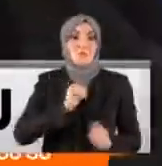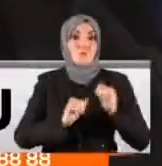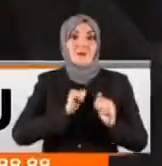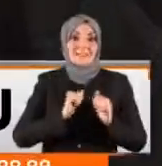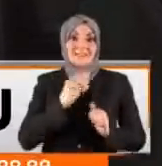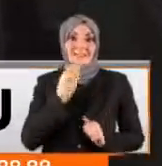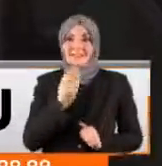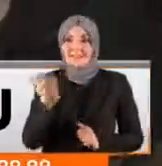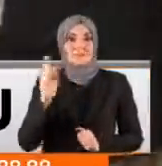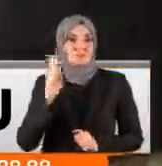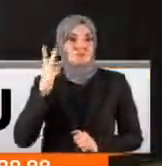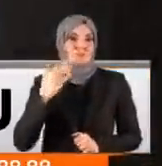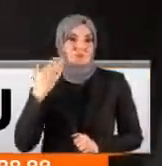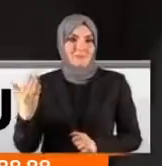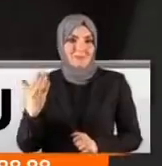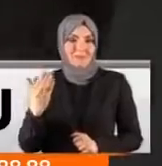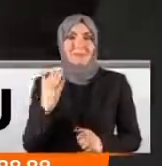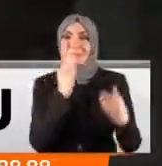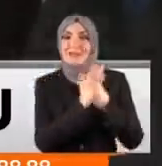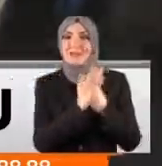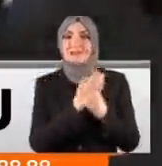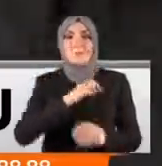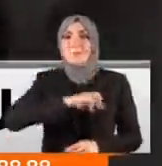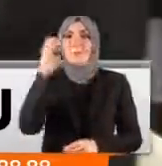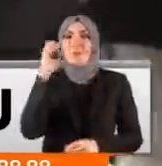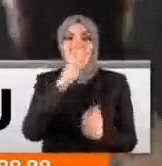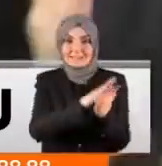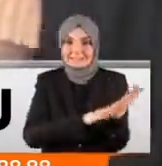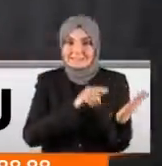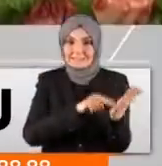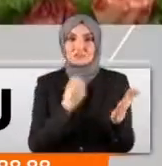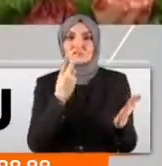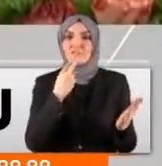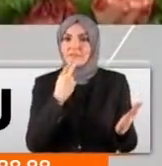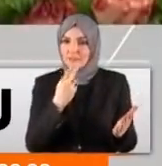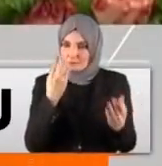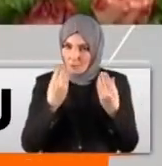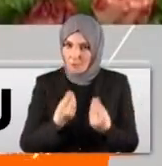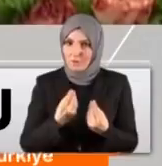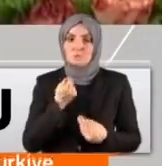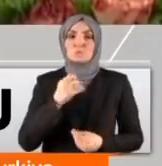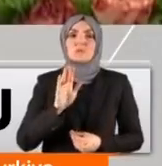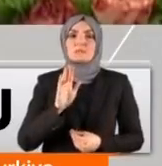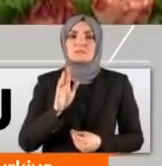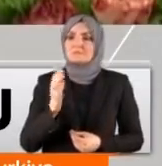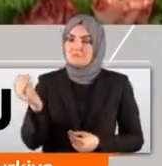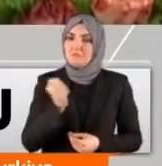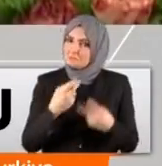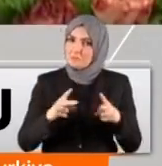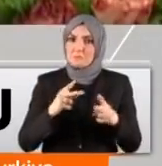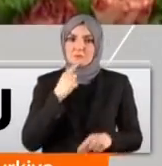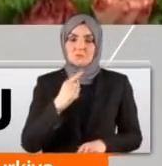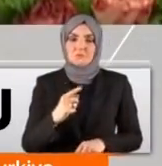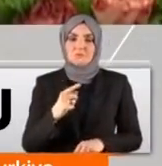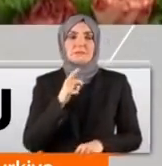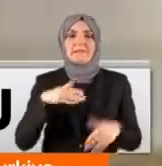artık transkript belgeleri istenilen yerde çift Dallı olarak ve ücretsiz alınabilecek ekranın üzerine neresindensin